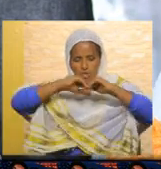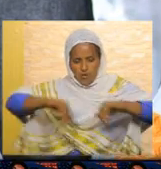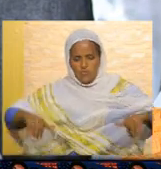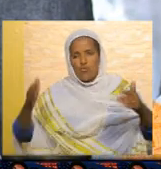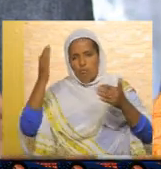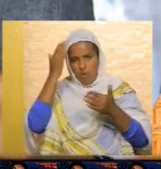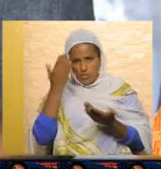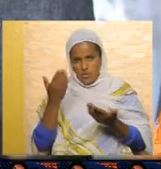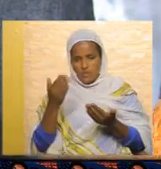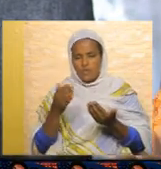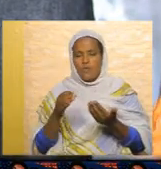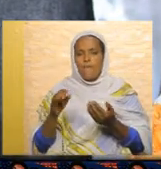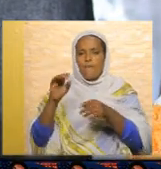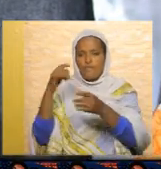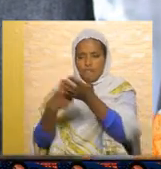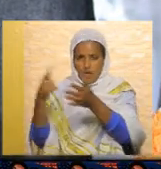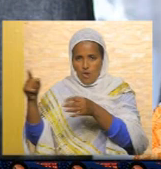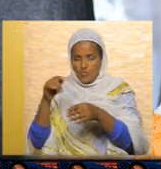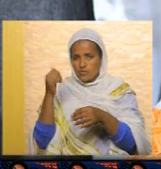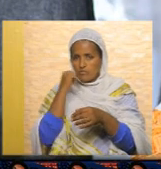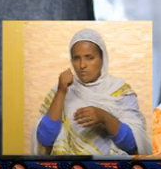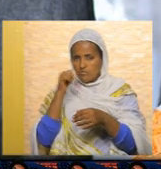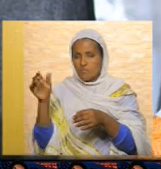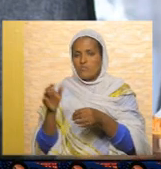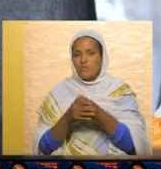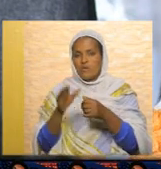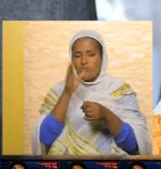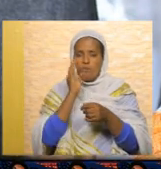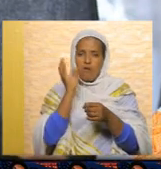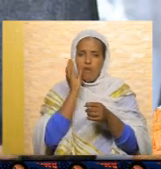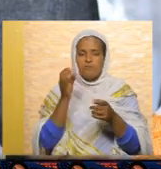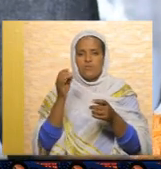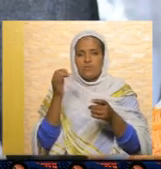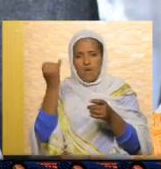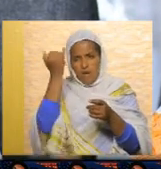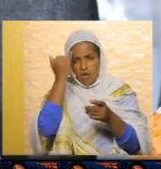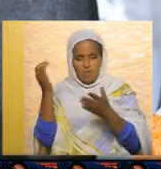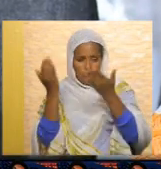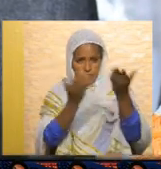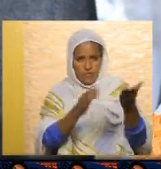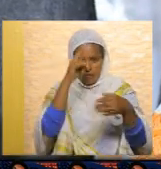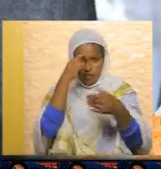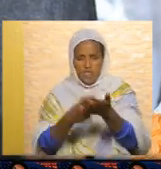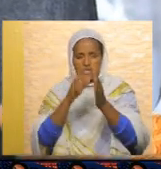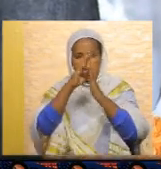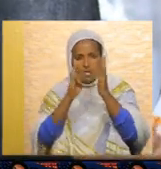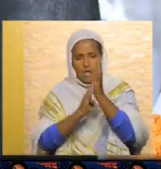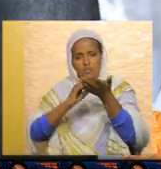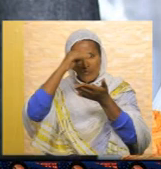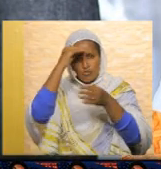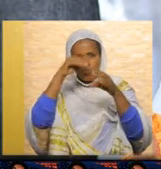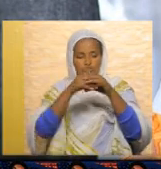ነገሮች ለይቶ ማወቅ በሲስተር በተሰጠውም አስተያየት ወይም እንደ ሪኮመንዴሽን በቀረበው ነገር